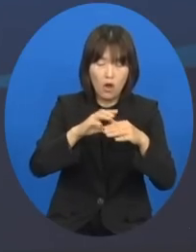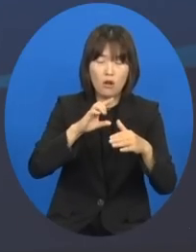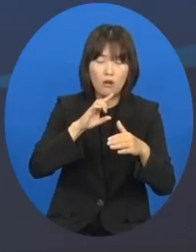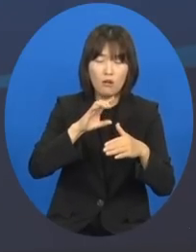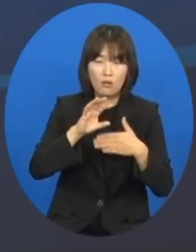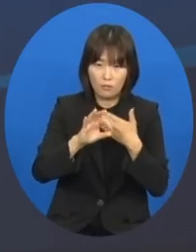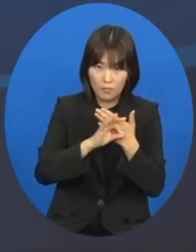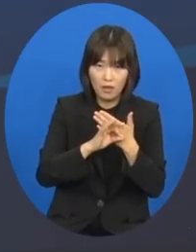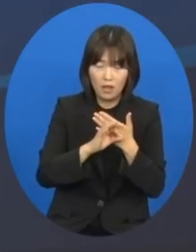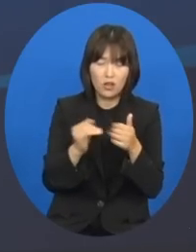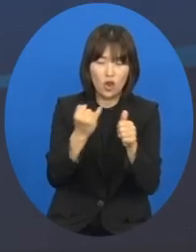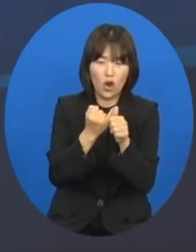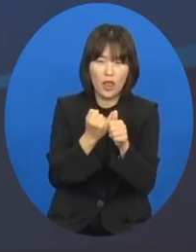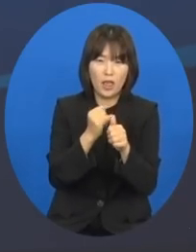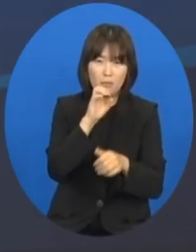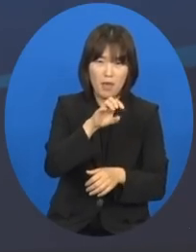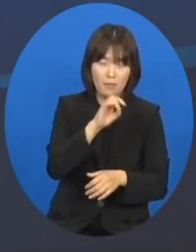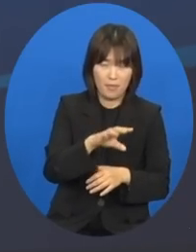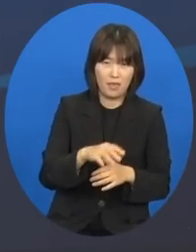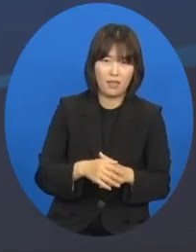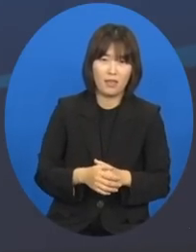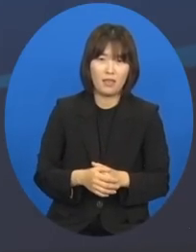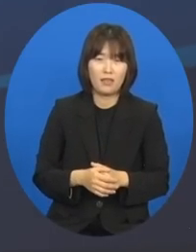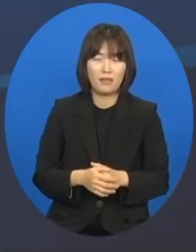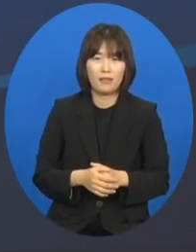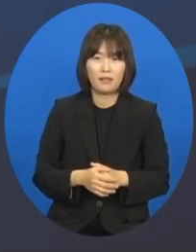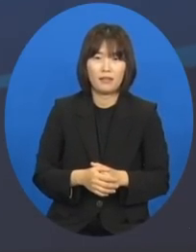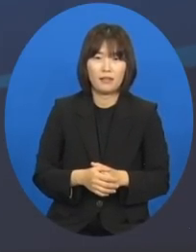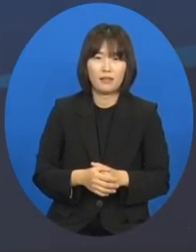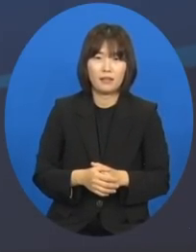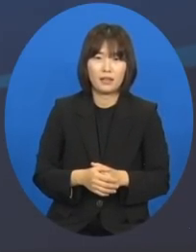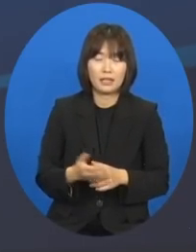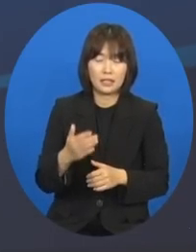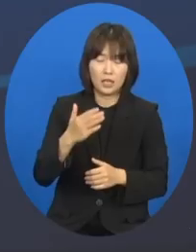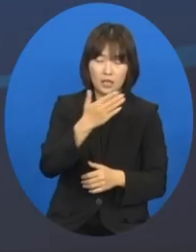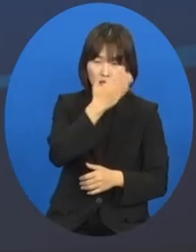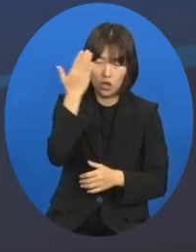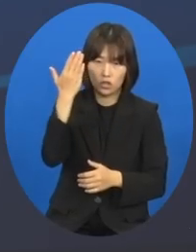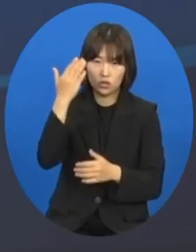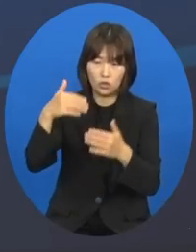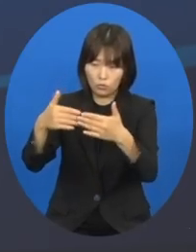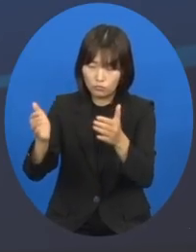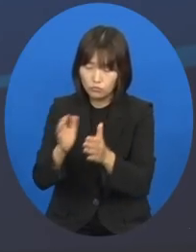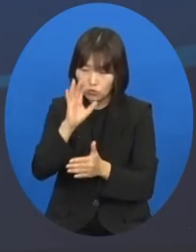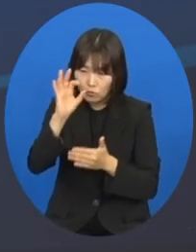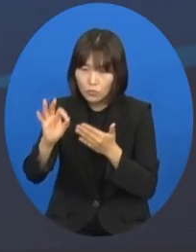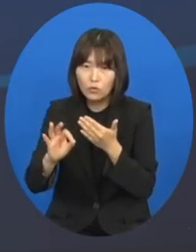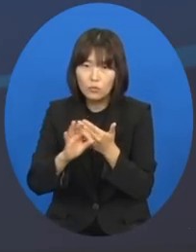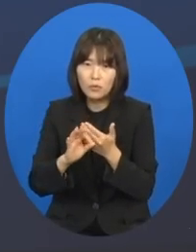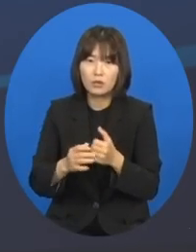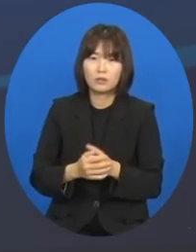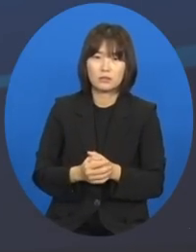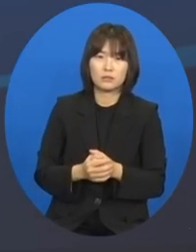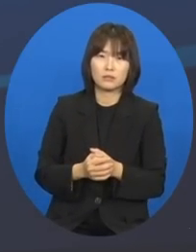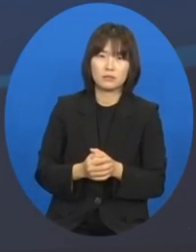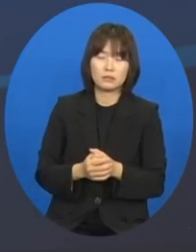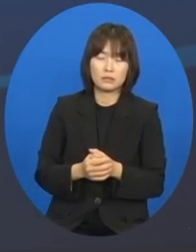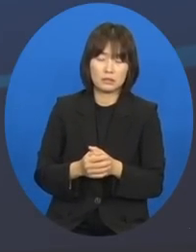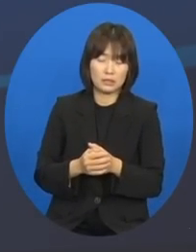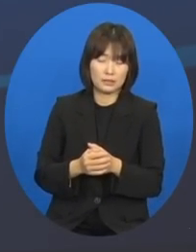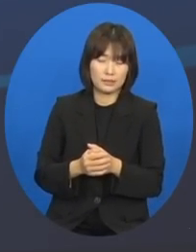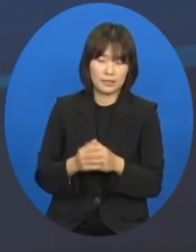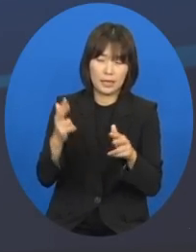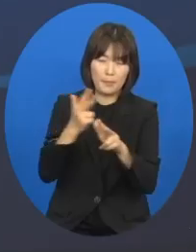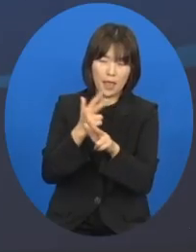근데 청년부 안에서 서로에 대해서 제가 보면 태도들이 잘못되어 있어서 매주에게 했어요 아주 진지하게